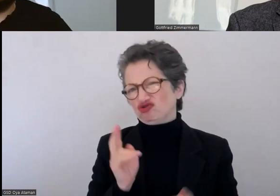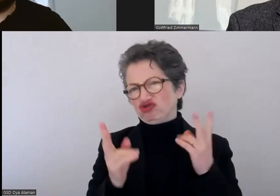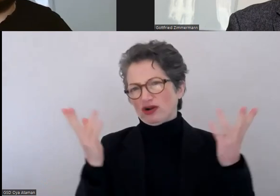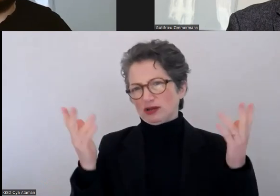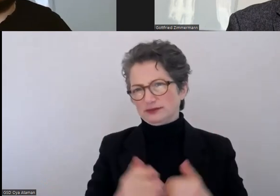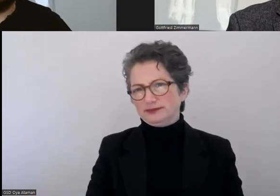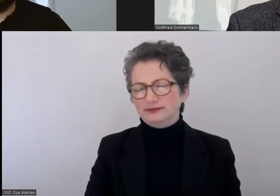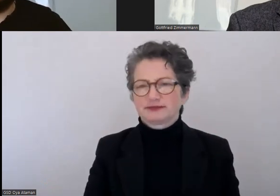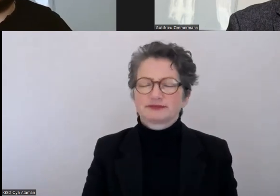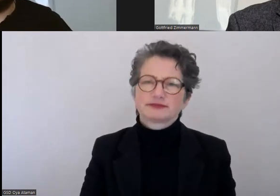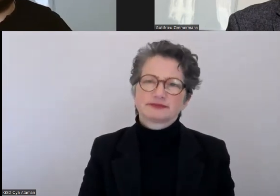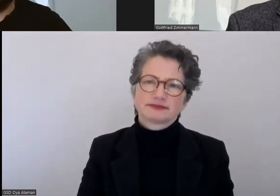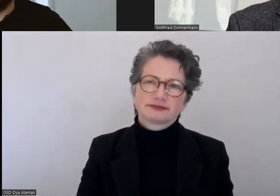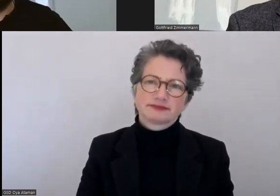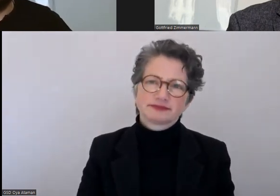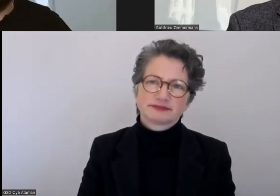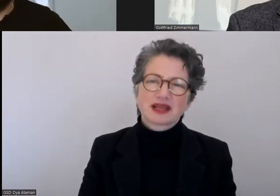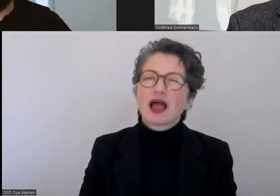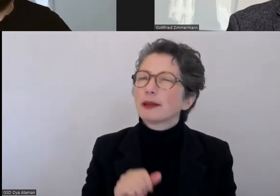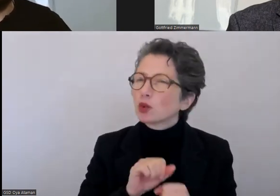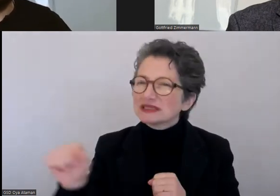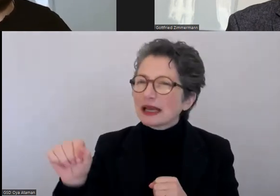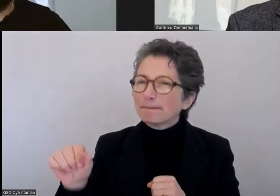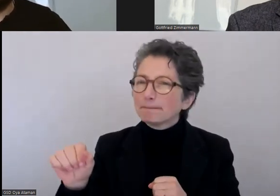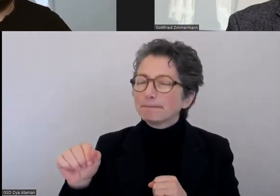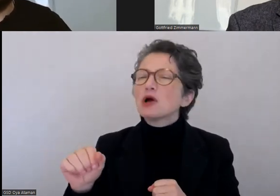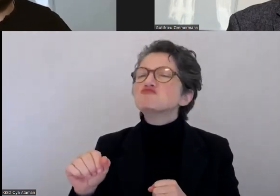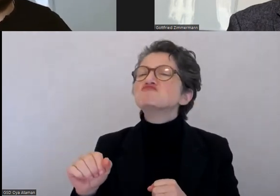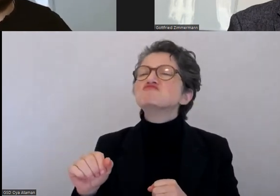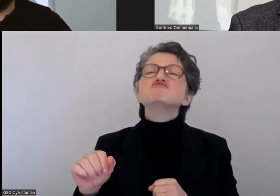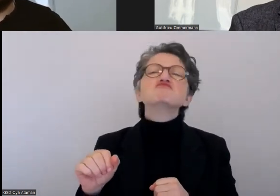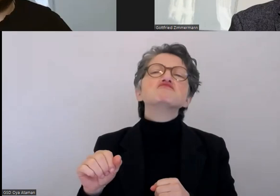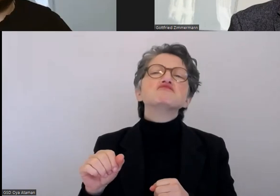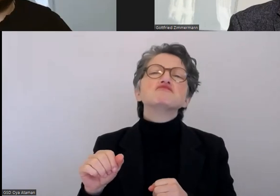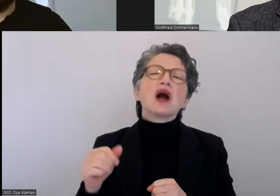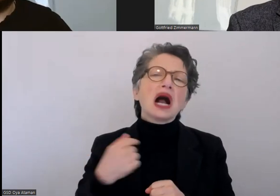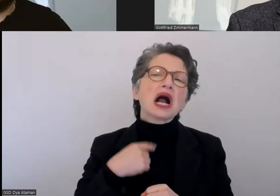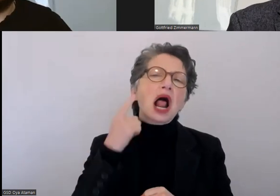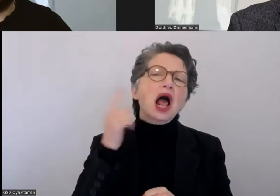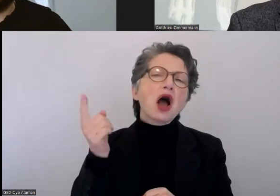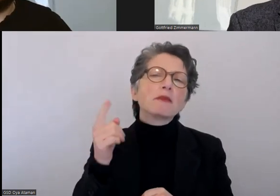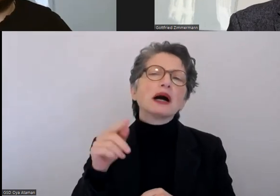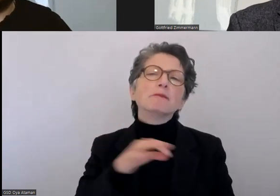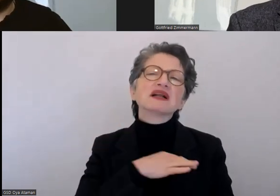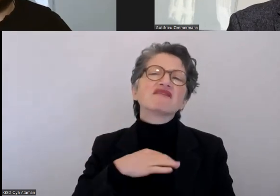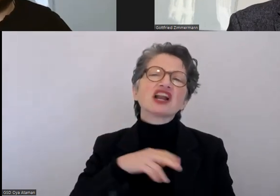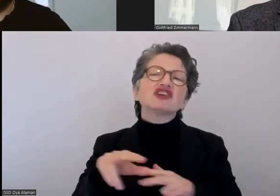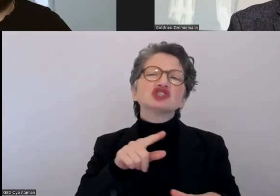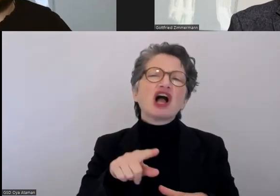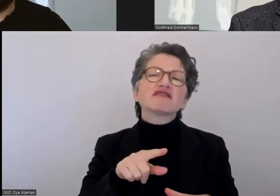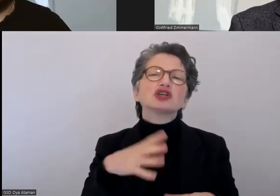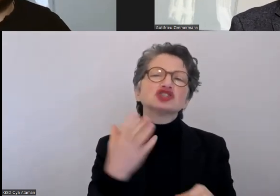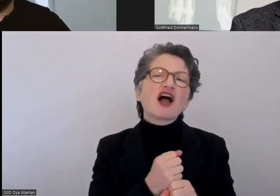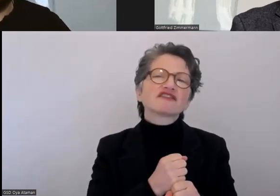schade. Ich bin aber trotzdem zuversichtlich, dass die Privatwirtschaft das insgesamt besser hinkriegen wird als